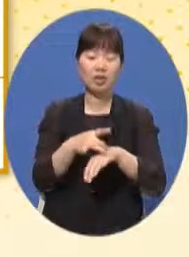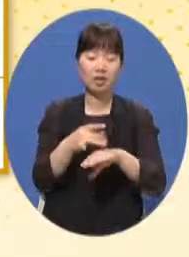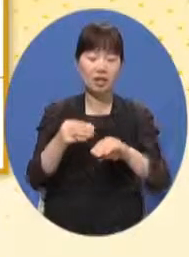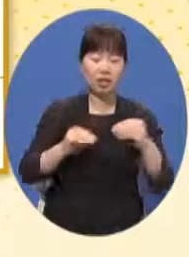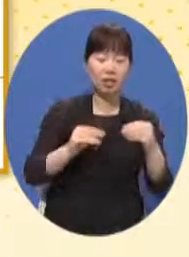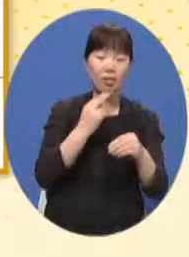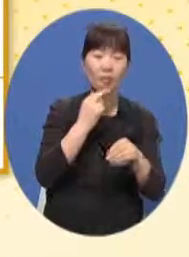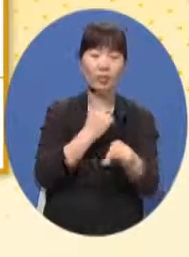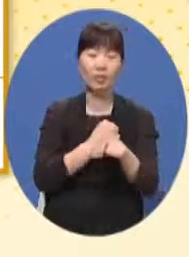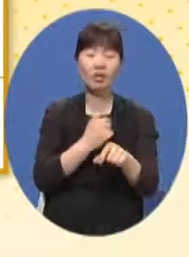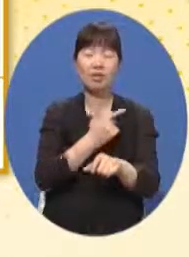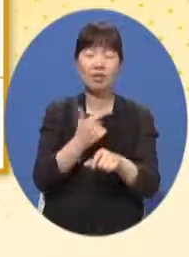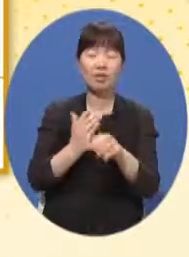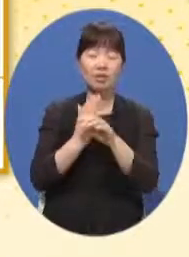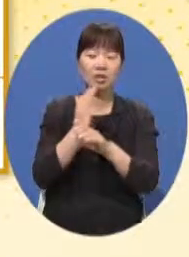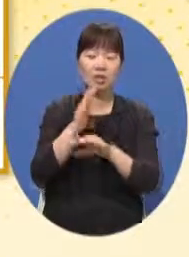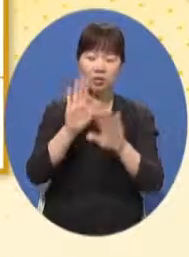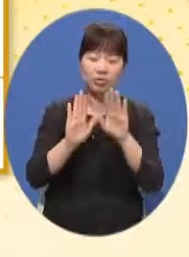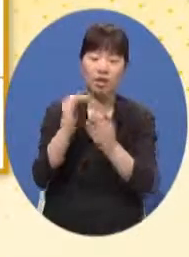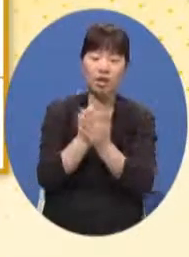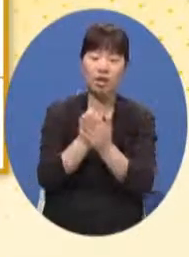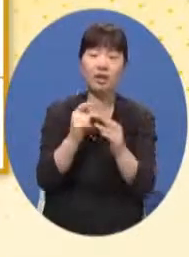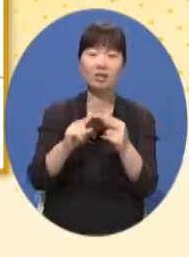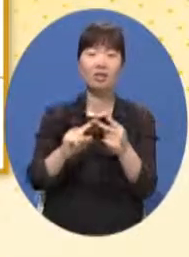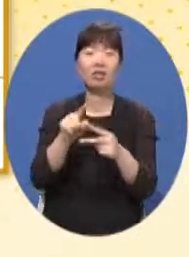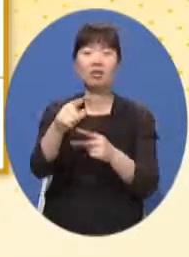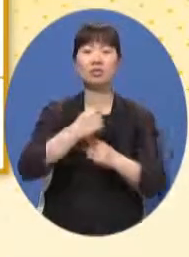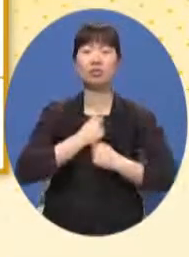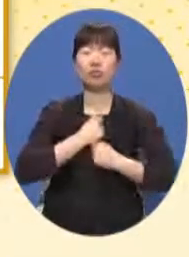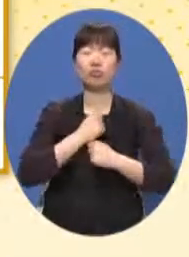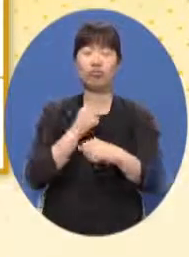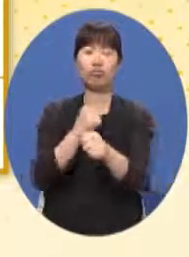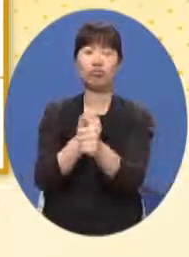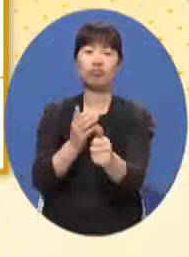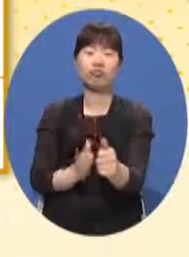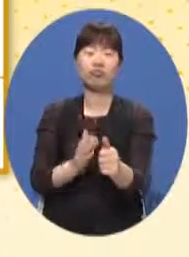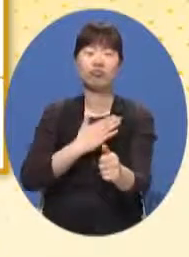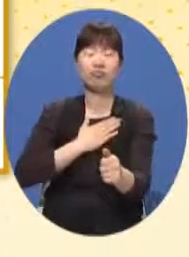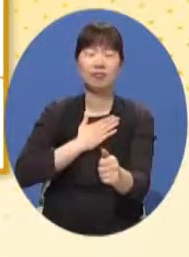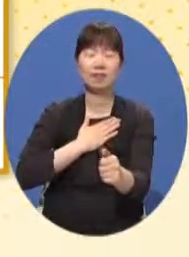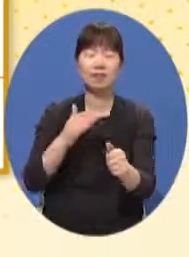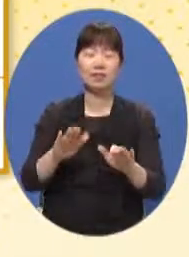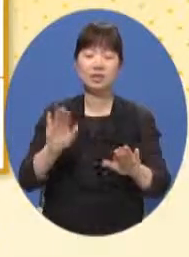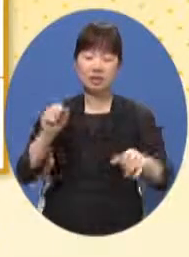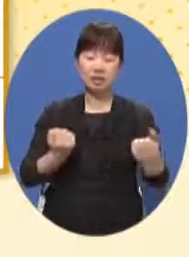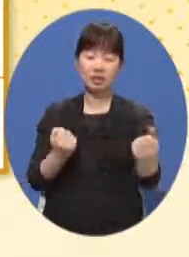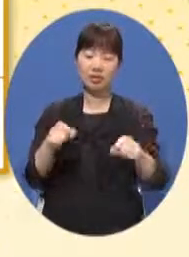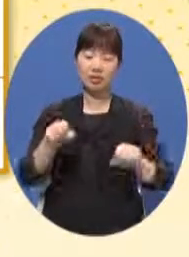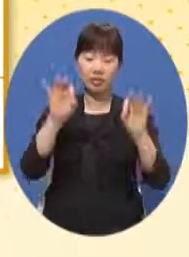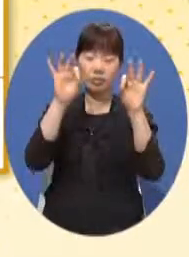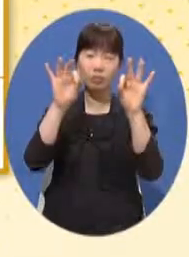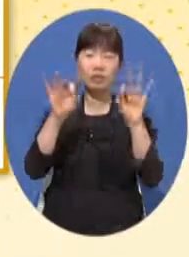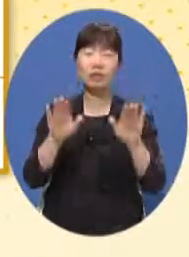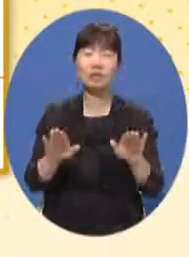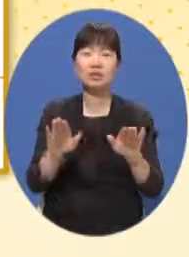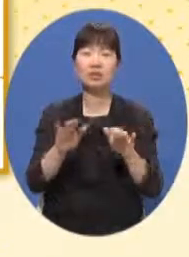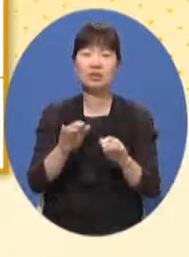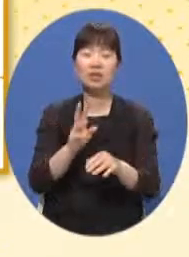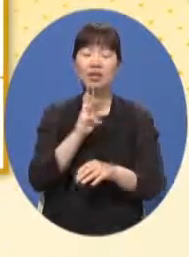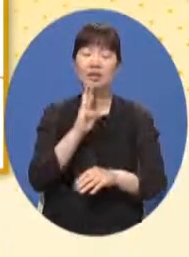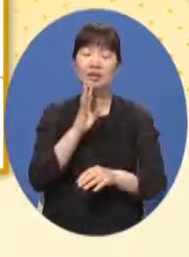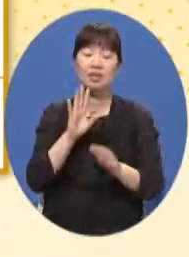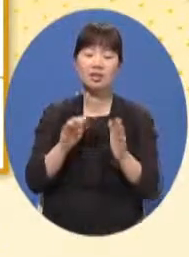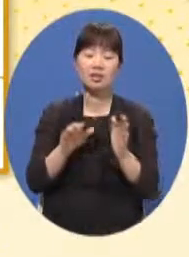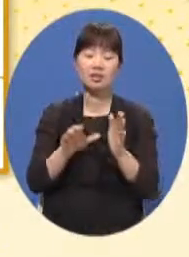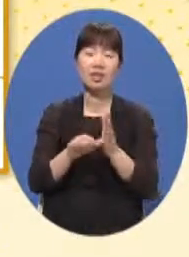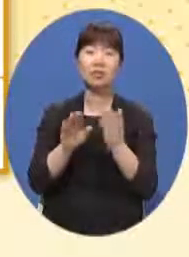않게 너무 과도하게 동작을 취하거나 이런 것만 좀 주의하시면 될 것 같고요. 네. 네. 그다음에 이제 태권도 같은 경우는 한 3, 4세